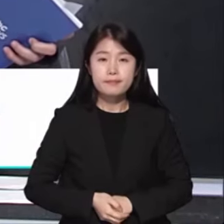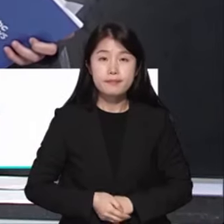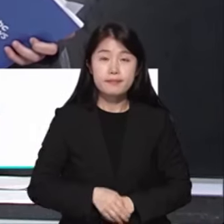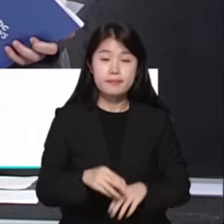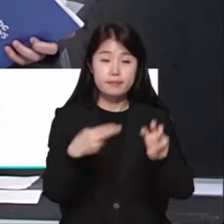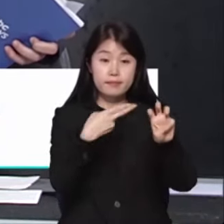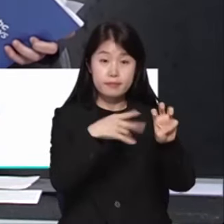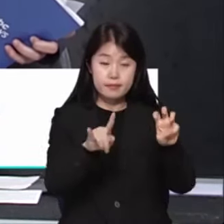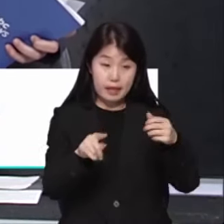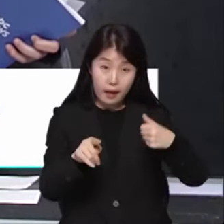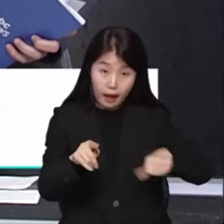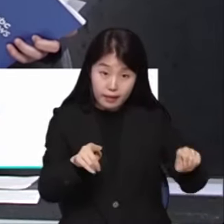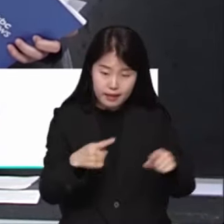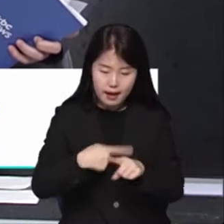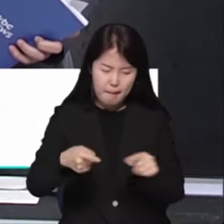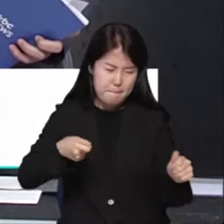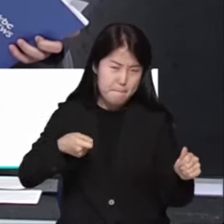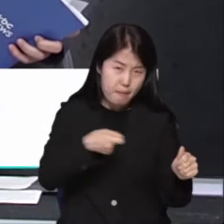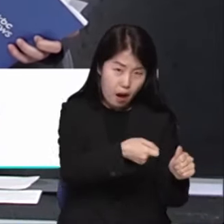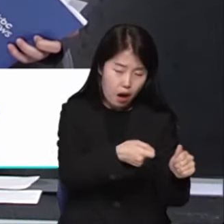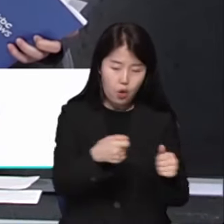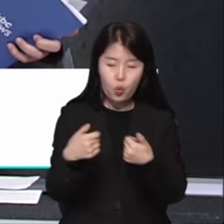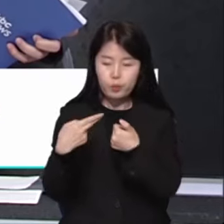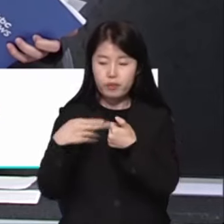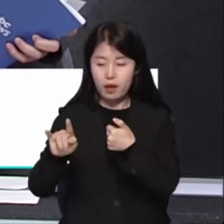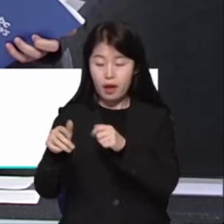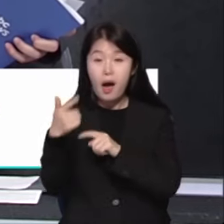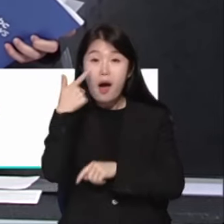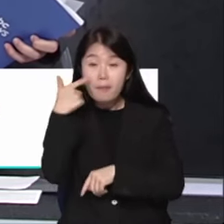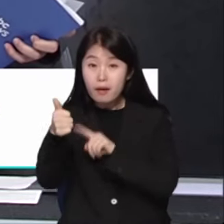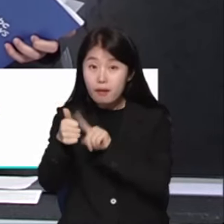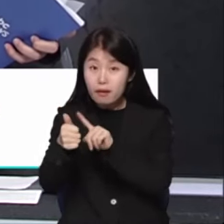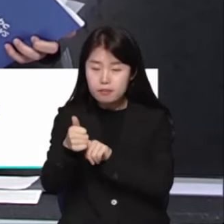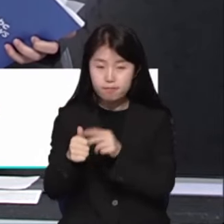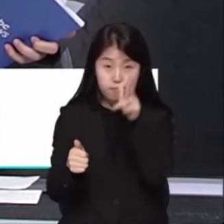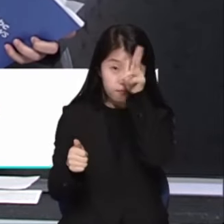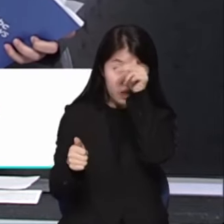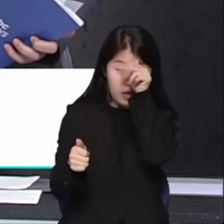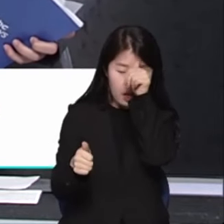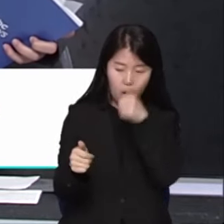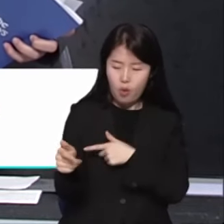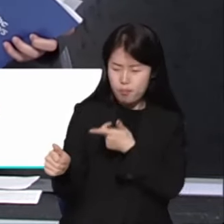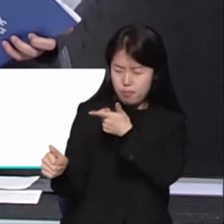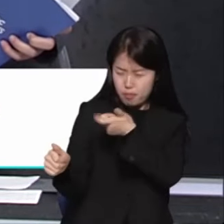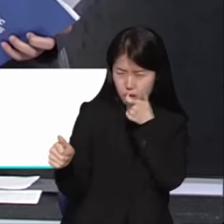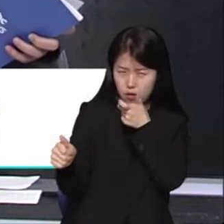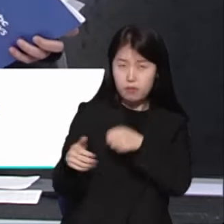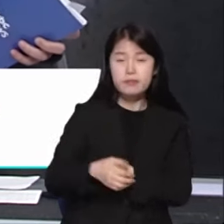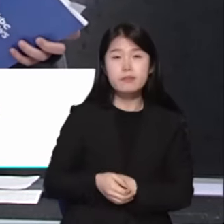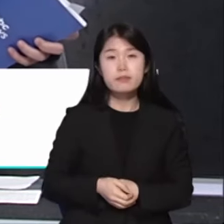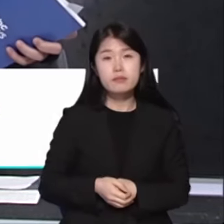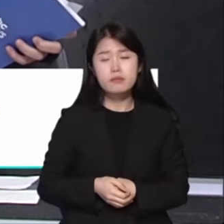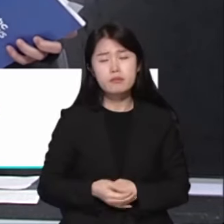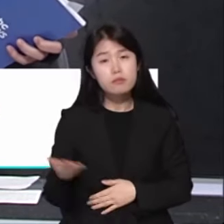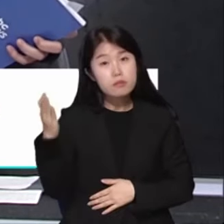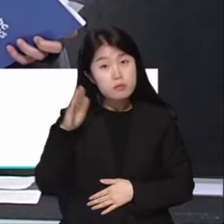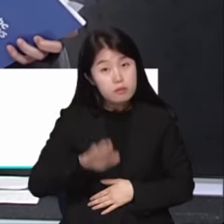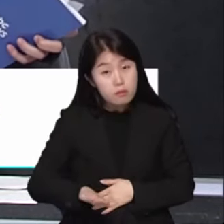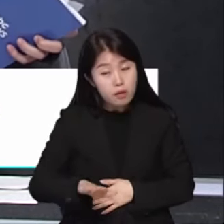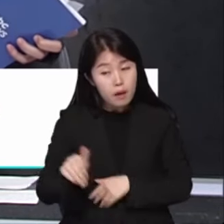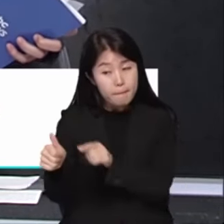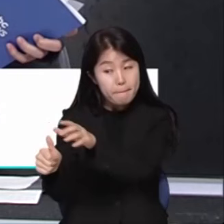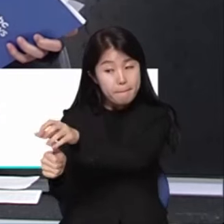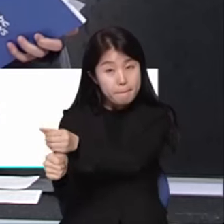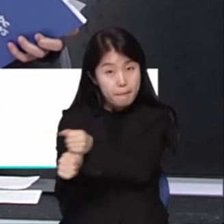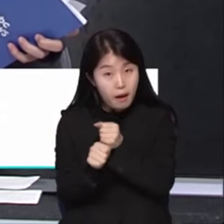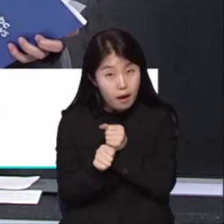30대 아들을 흉기로 찌른 50대 아버지를 신고를 받고 출동한 경찰이 테이저건을 쏴 제압했습니다. 그런데 경찰서로